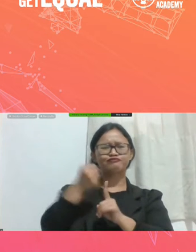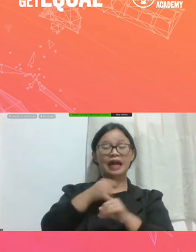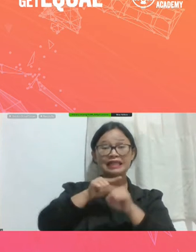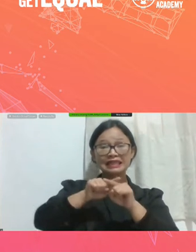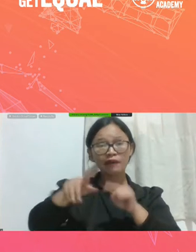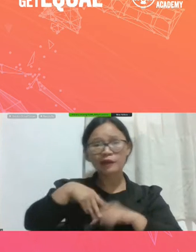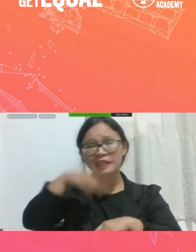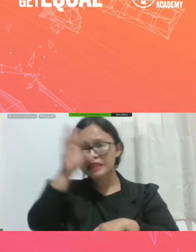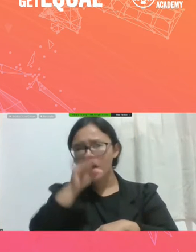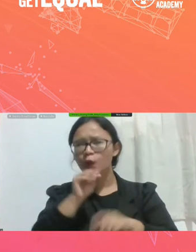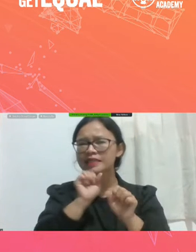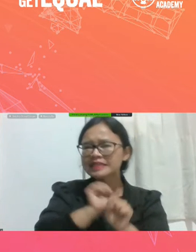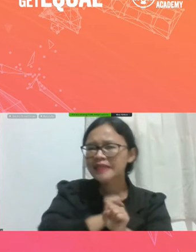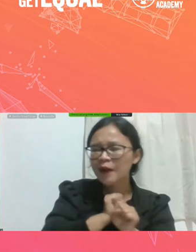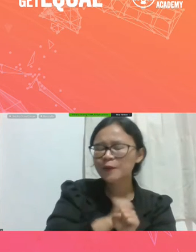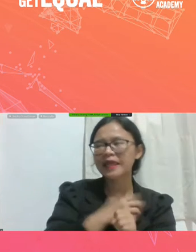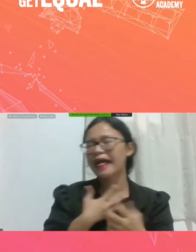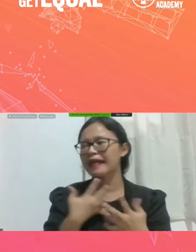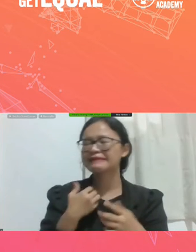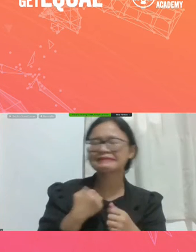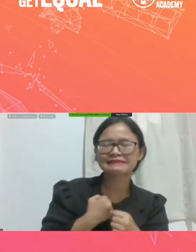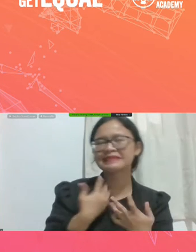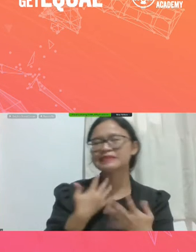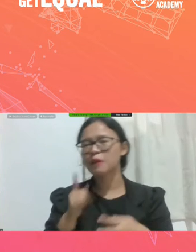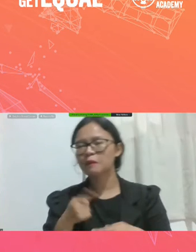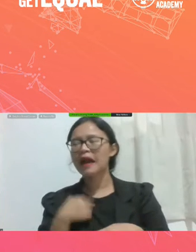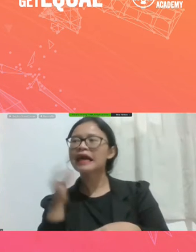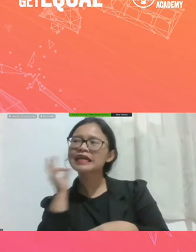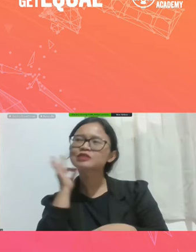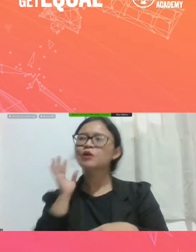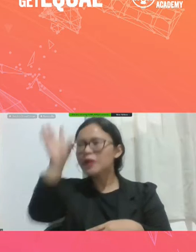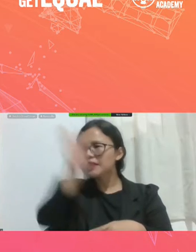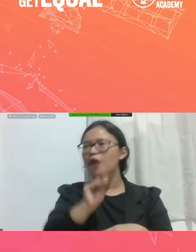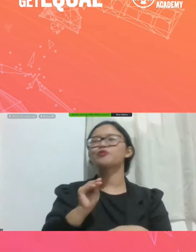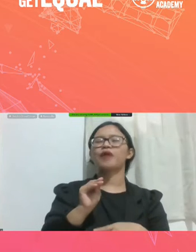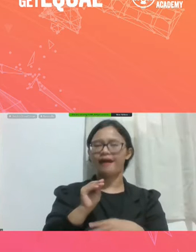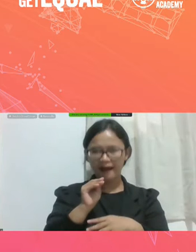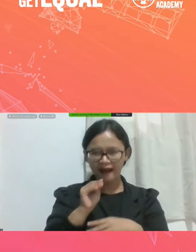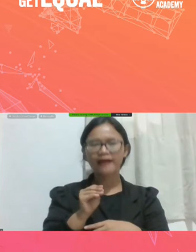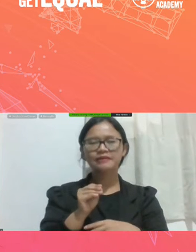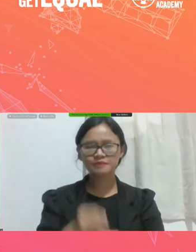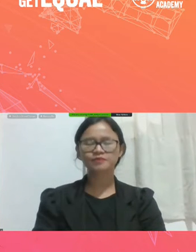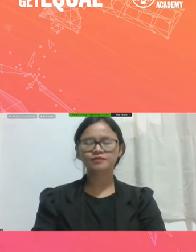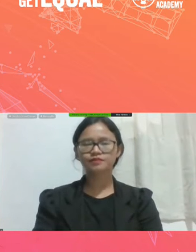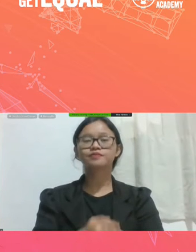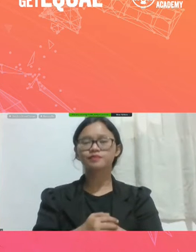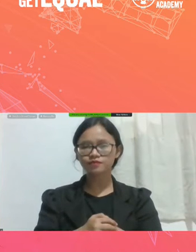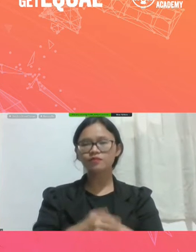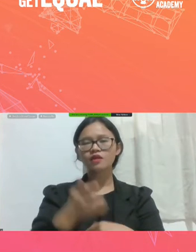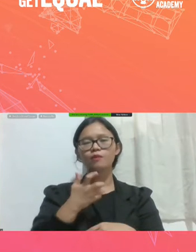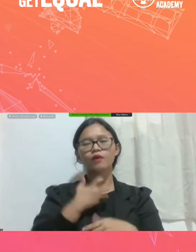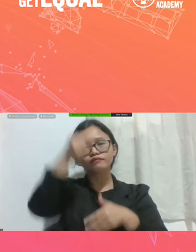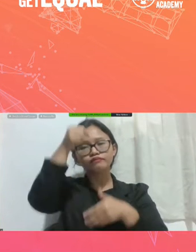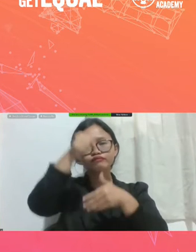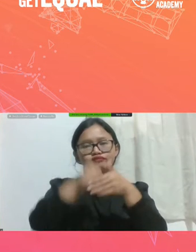takut untuk beraktivitas online karena potensi-potensi resikonya. Nah, ini saya akan lebih detail lagi menjelaskan